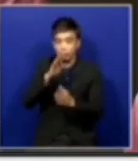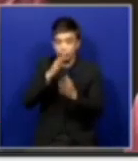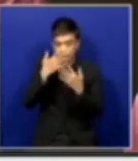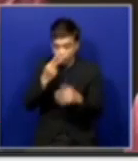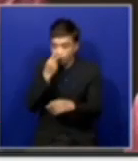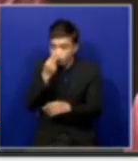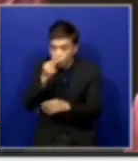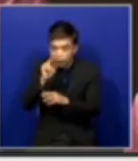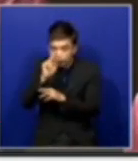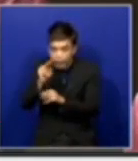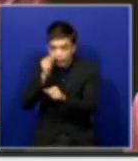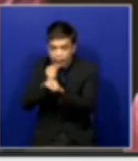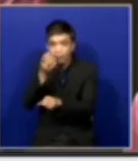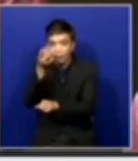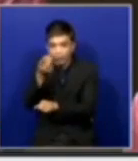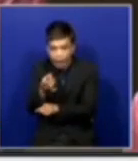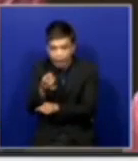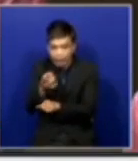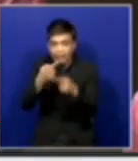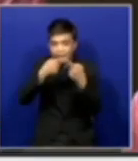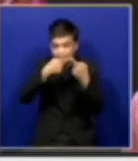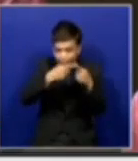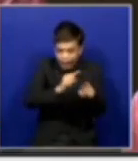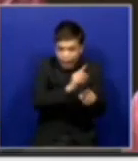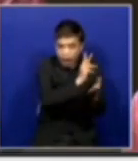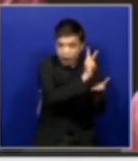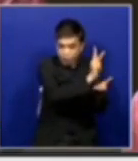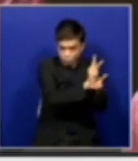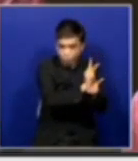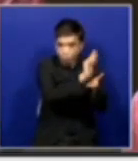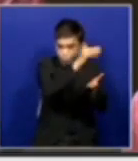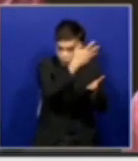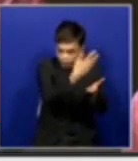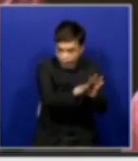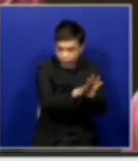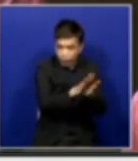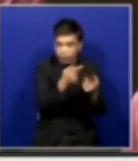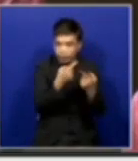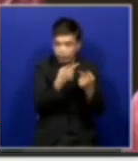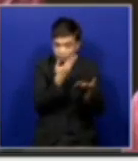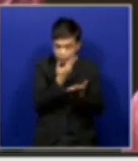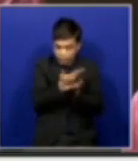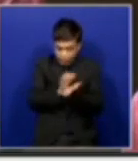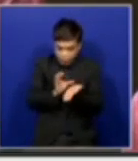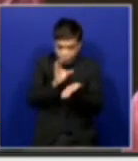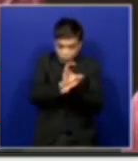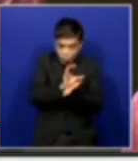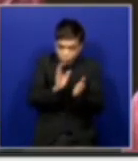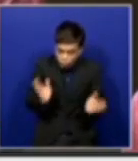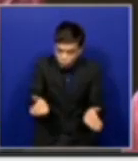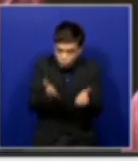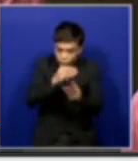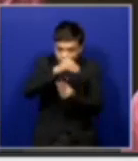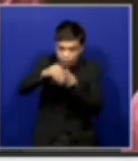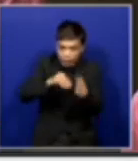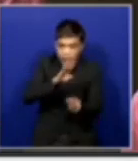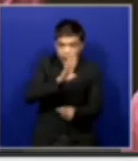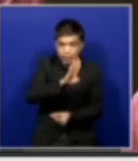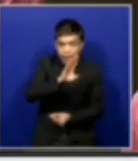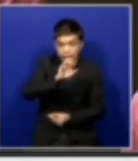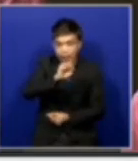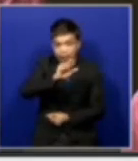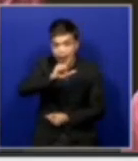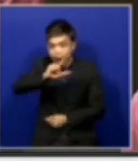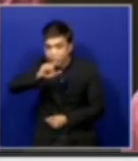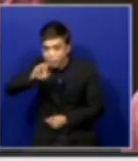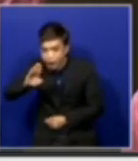ครับแต่พอเรากู้ไปแล้ว1ล้านล้านบาทเนี่ยเรายังมีงบกระตุ้นเศรษฐกิจอีก400ล้านบาทนะครับ